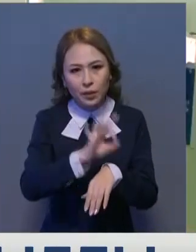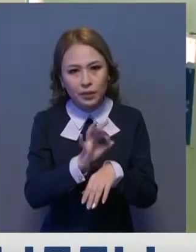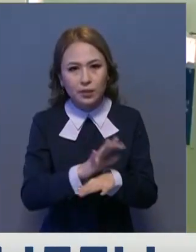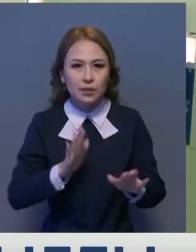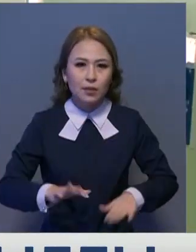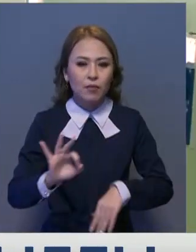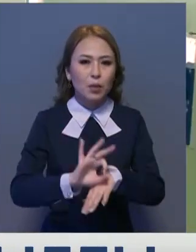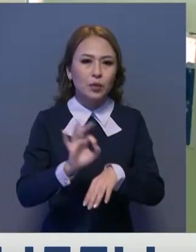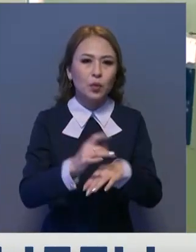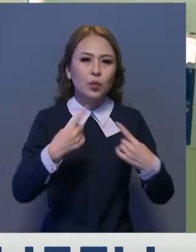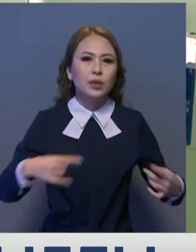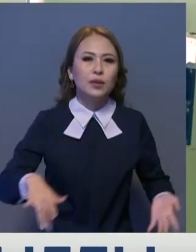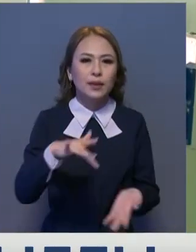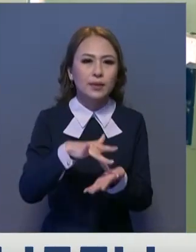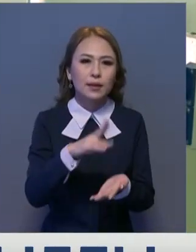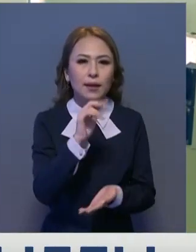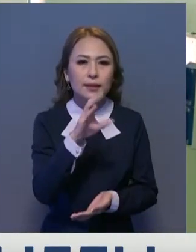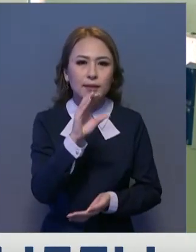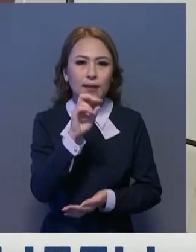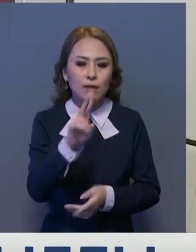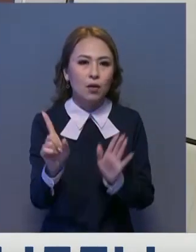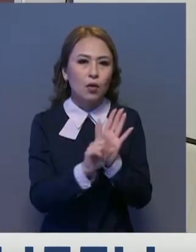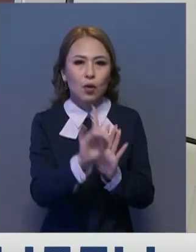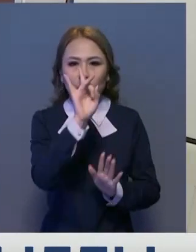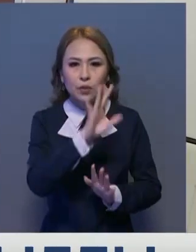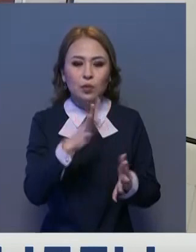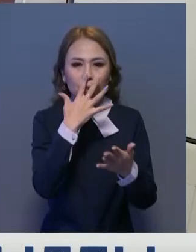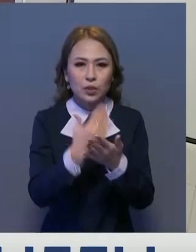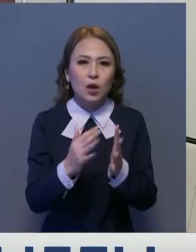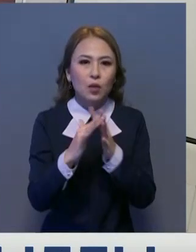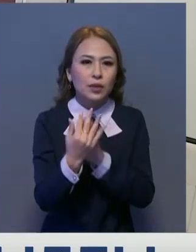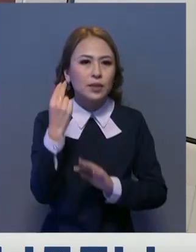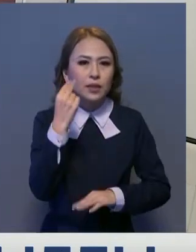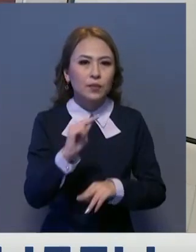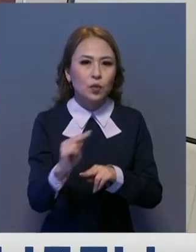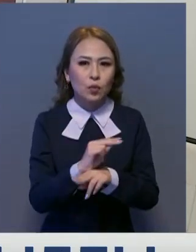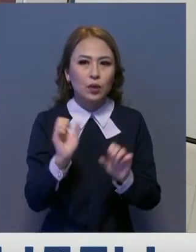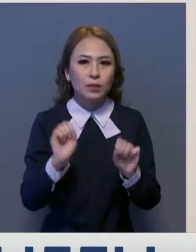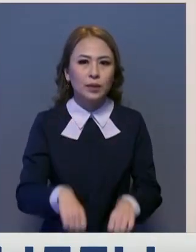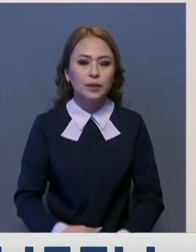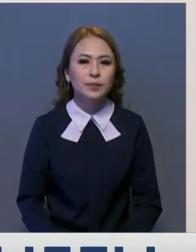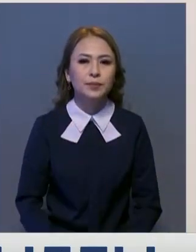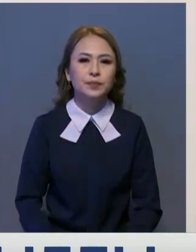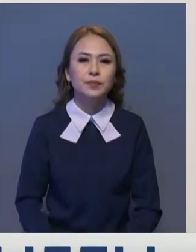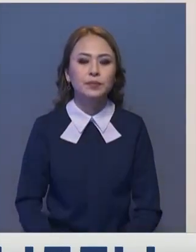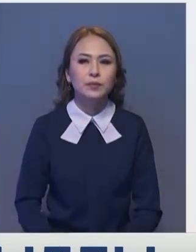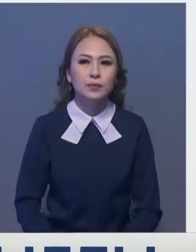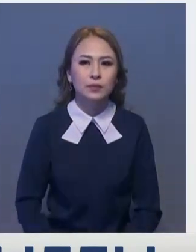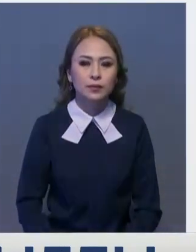ауырып балтыры сыздағандар аудан орталығы Қаскелеңге қатынамай-ақ өз ауылдарында сапалы ем-дом қабылдайды.